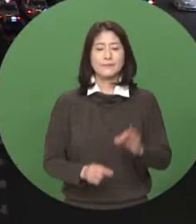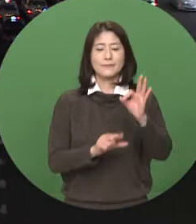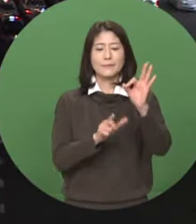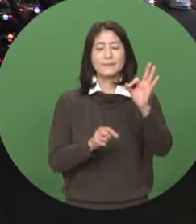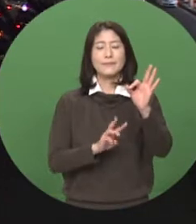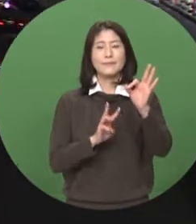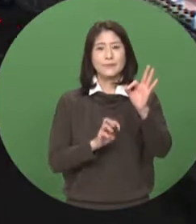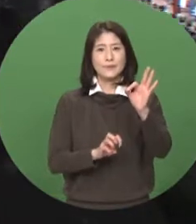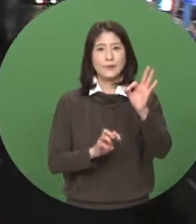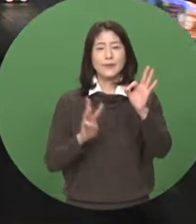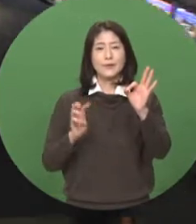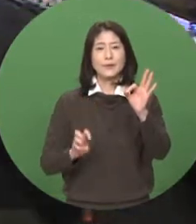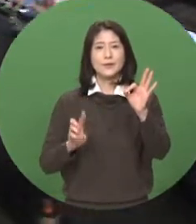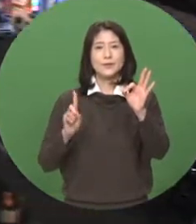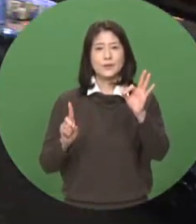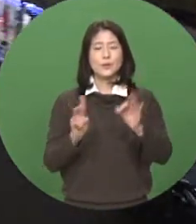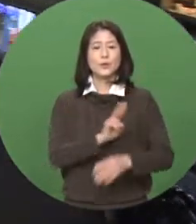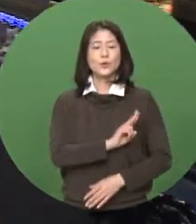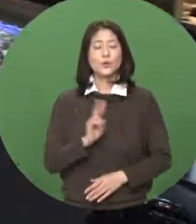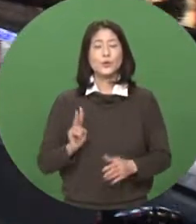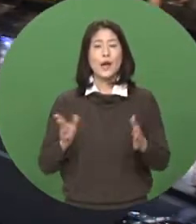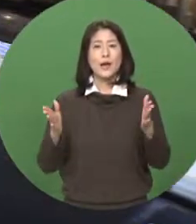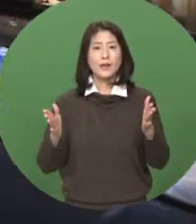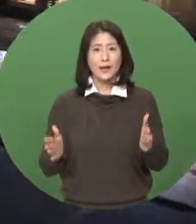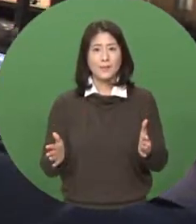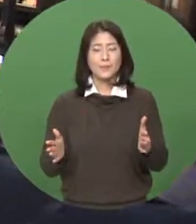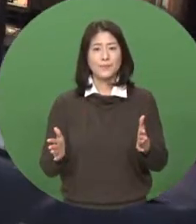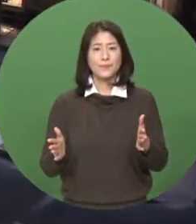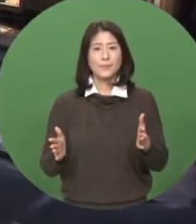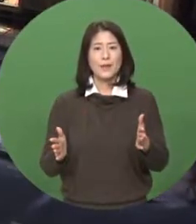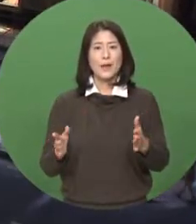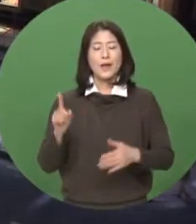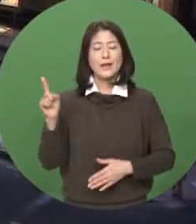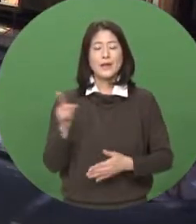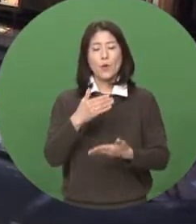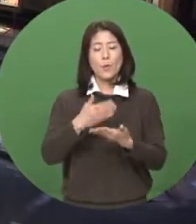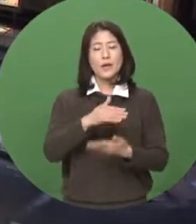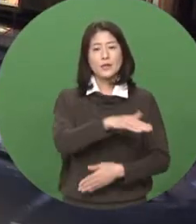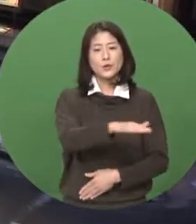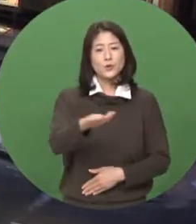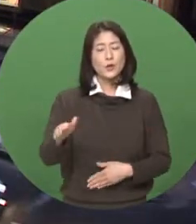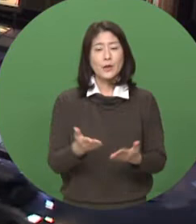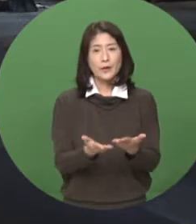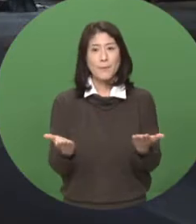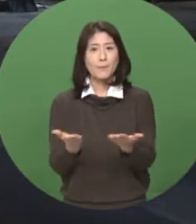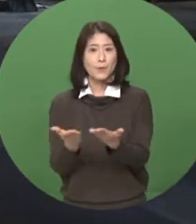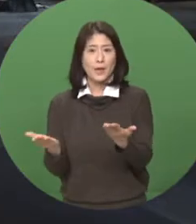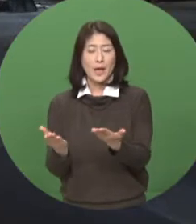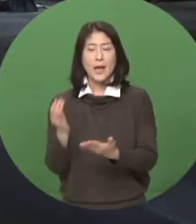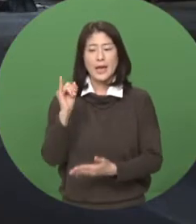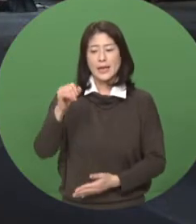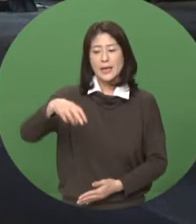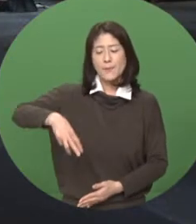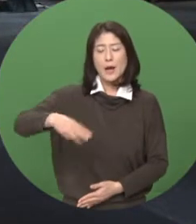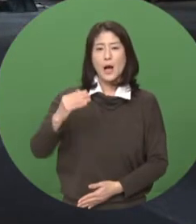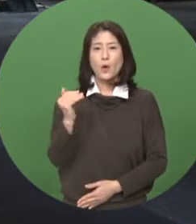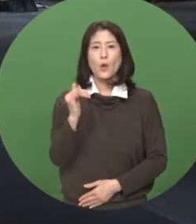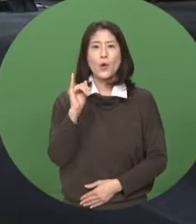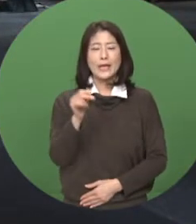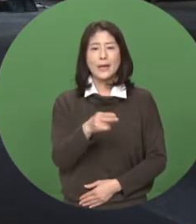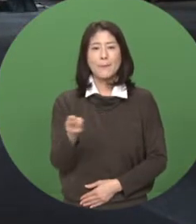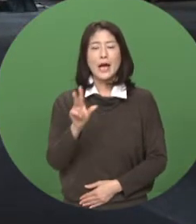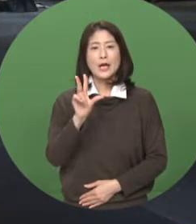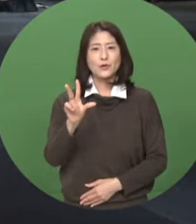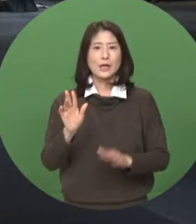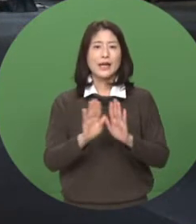10月30日、31日の2日間、生駒駅周辺店舗などで今恋バルが開催され